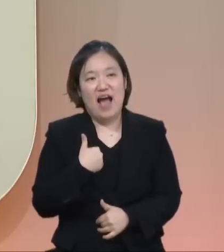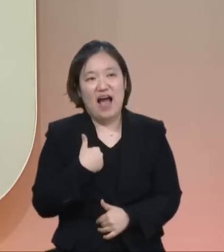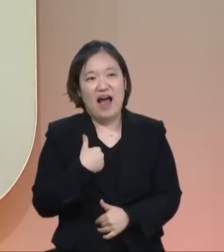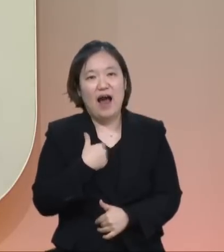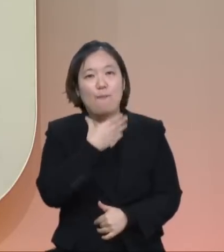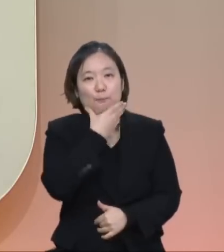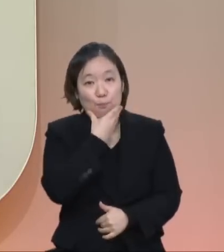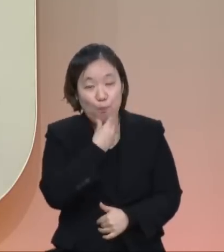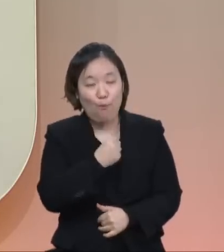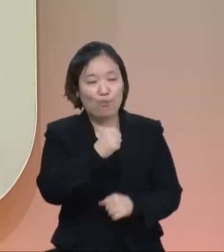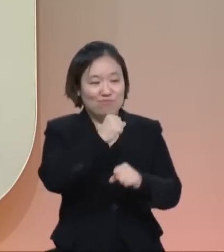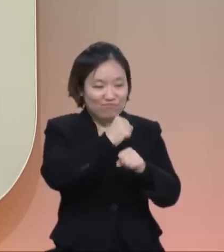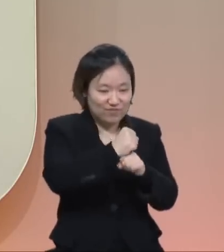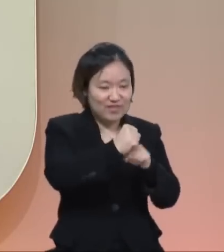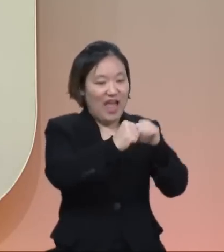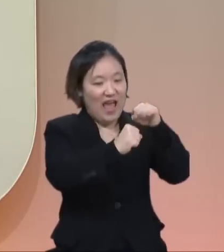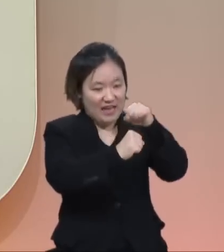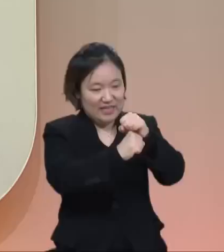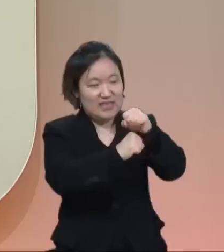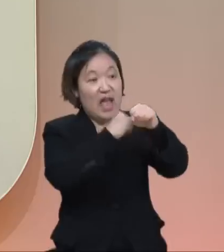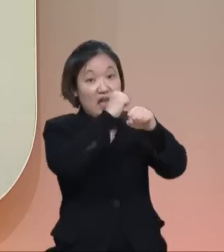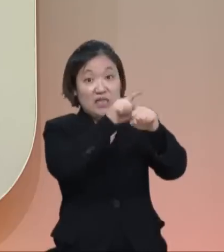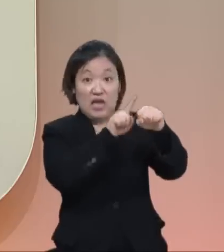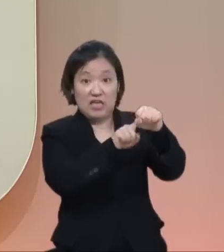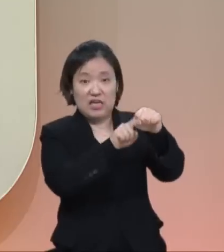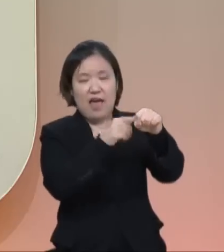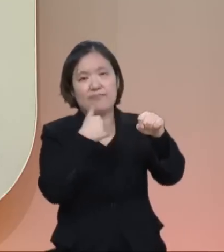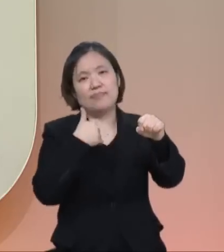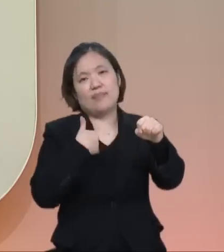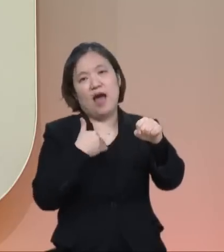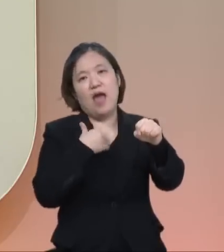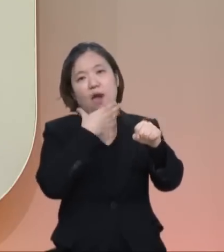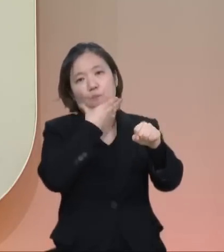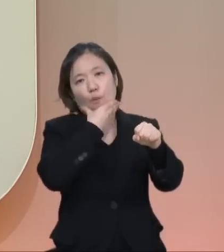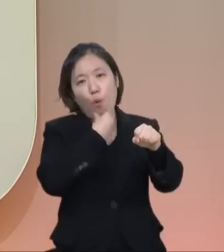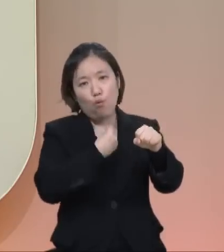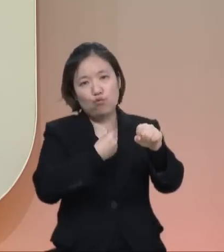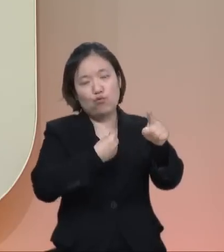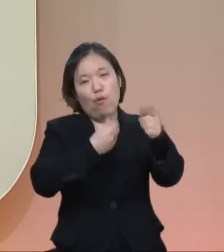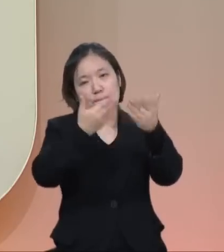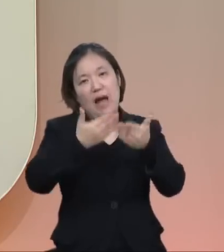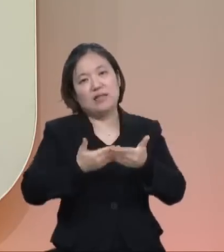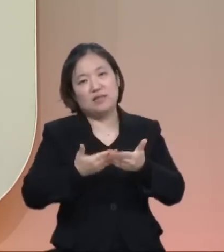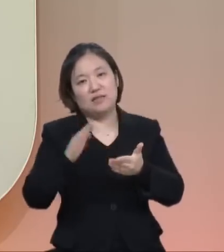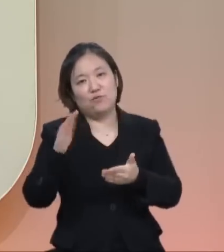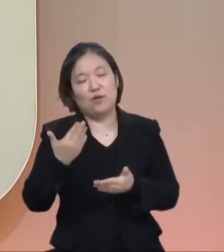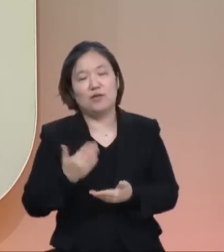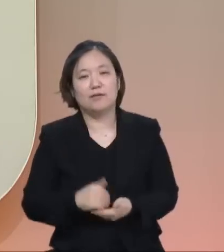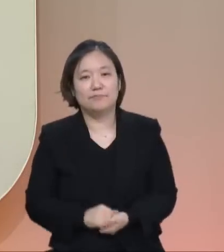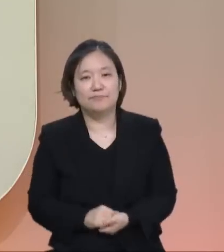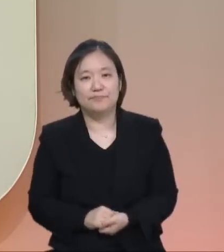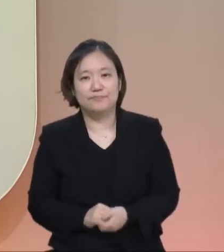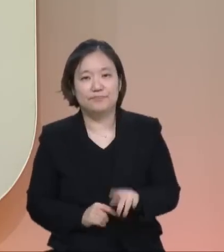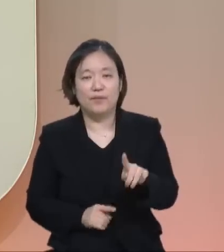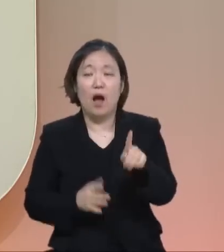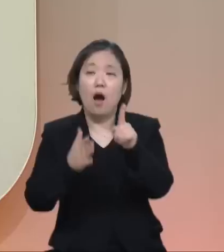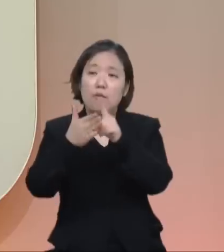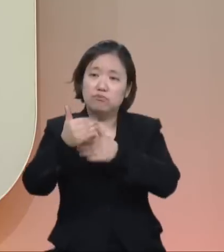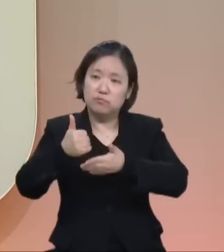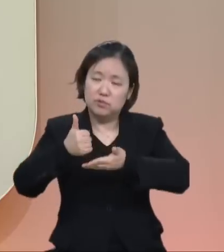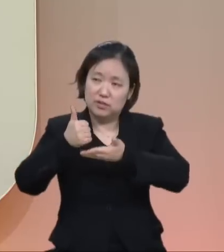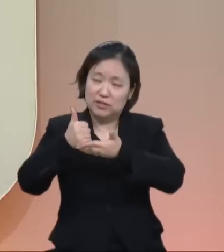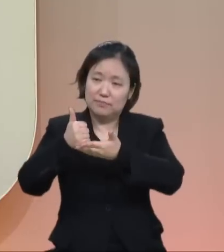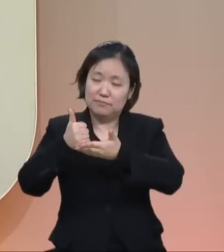복과 선업은 반드시 나의 공덕으로 돌아오게 됩니다 불보살님의